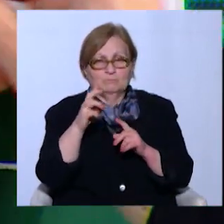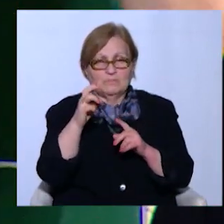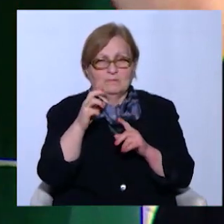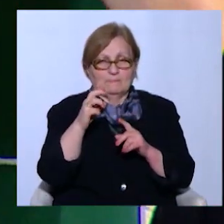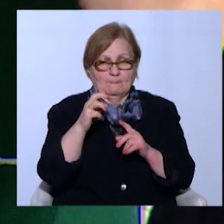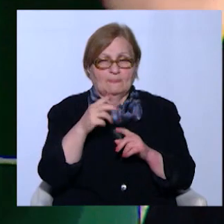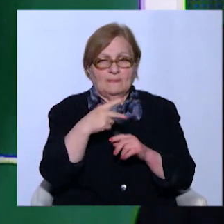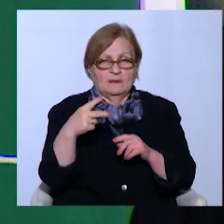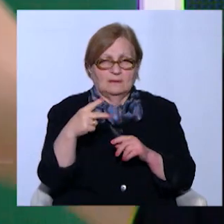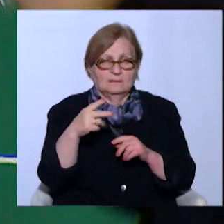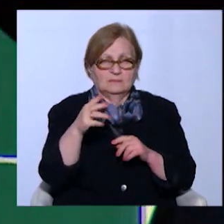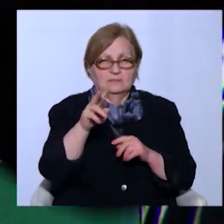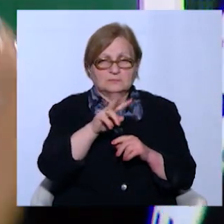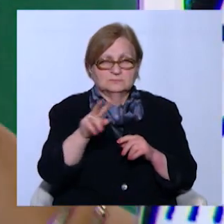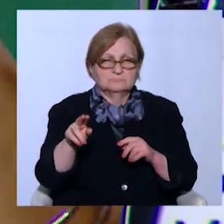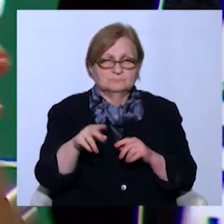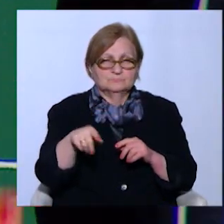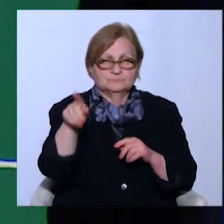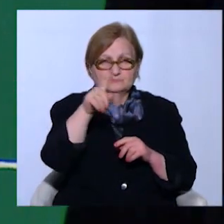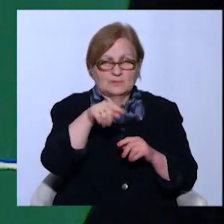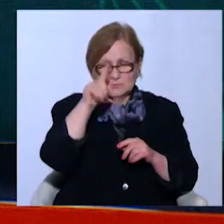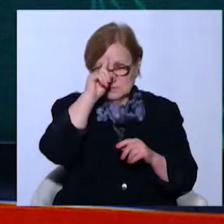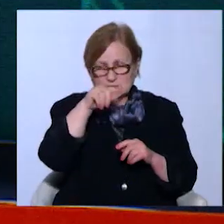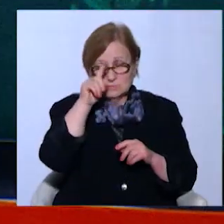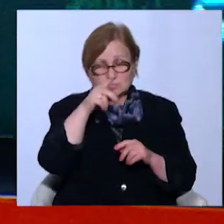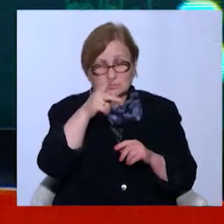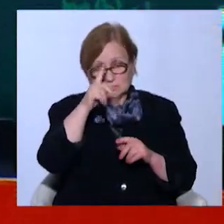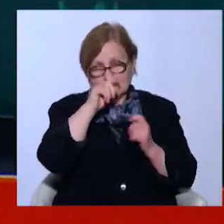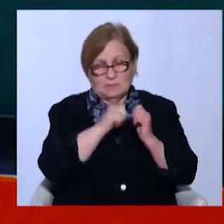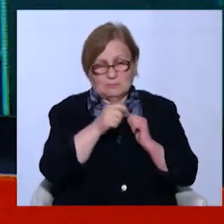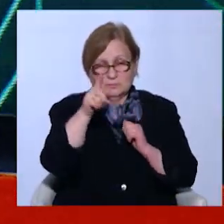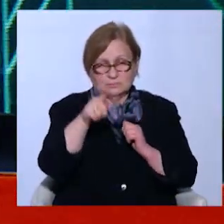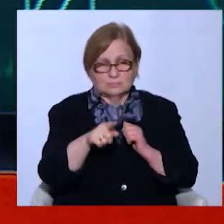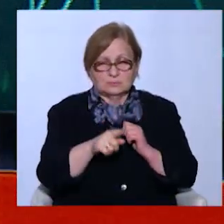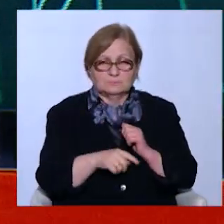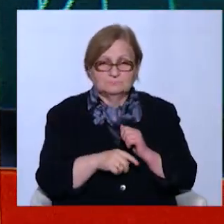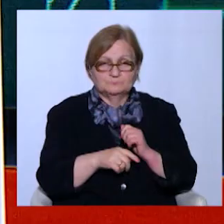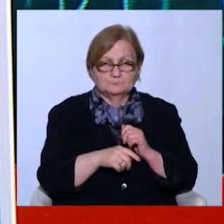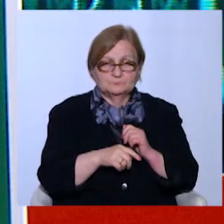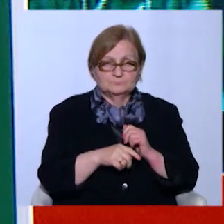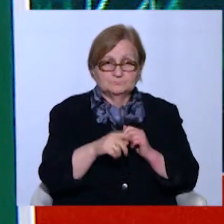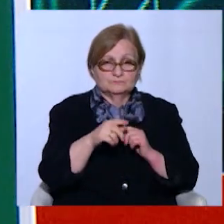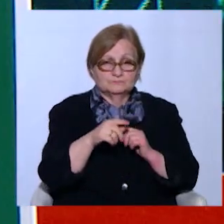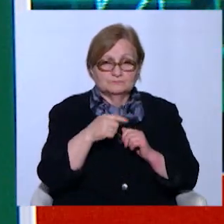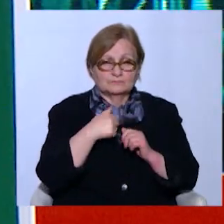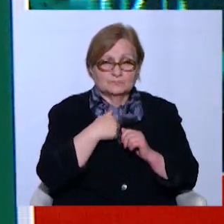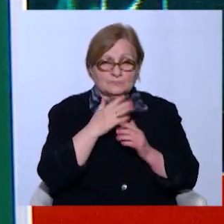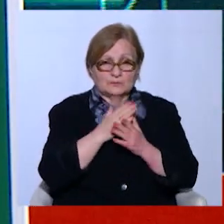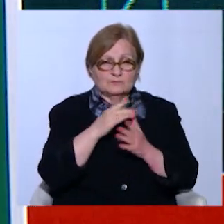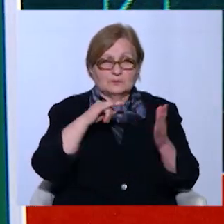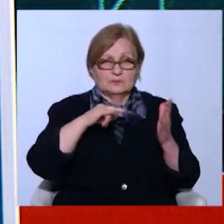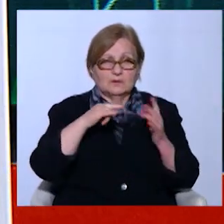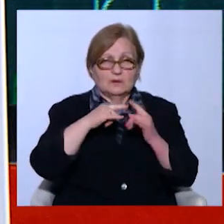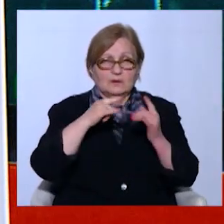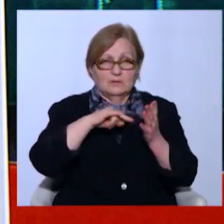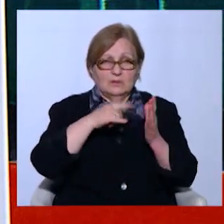არის ჰიპოტენუზის კვადრატის ტოლი. აი ეს ინფორმაცია დაგჭირდება შემდეგი ამოცანის ამოსახსნელად. მოცემული გვაქვს ABCD რომბი.